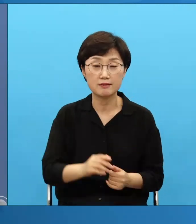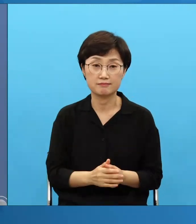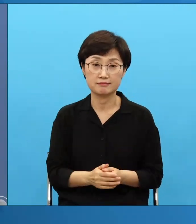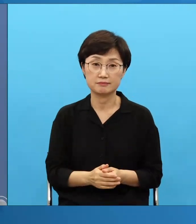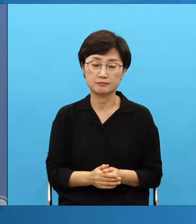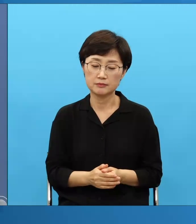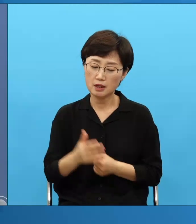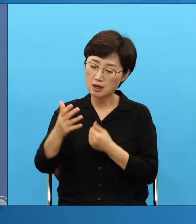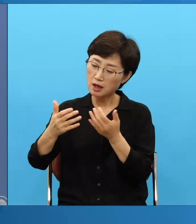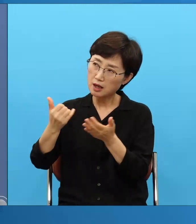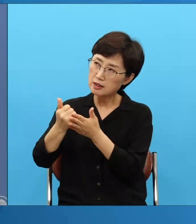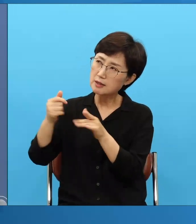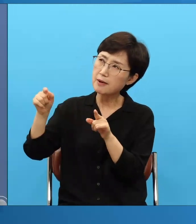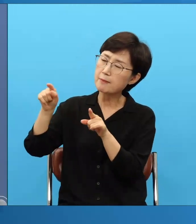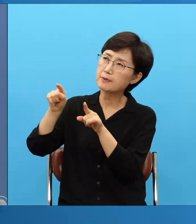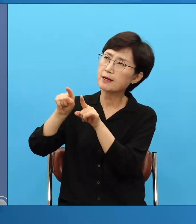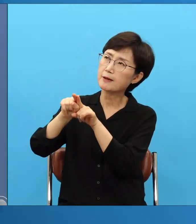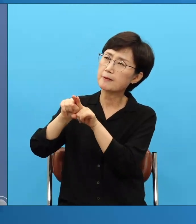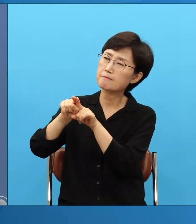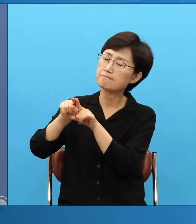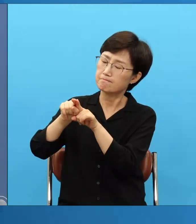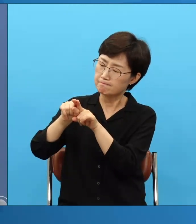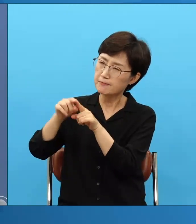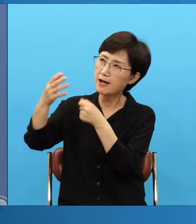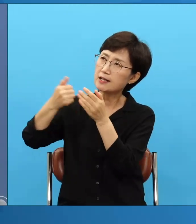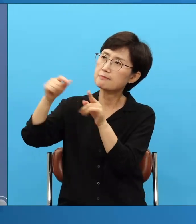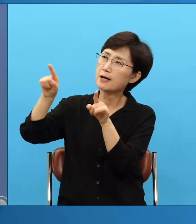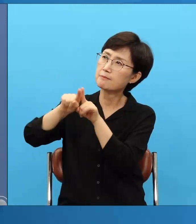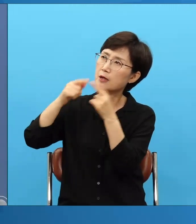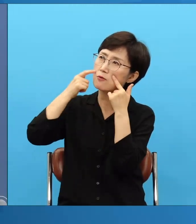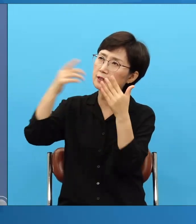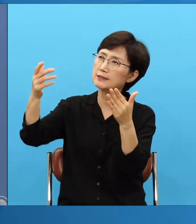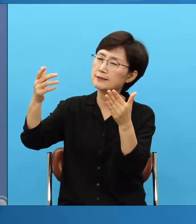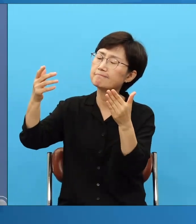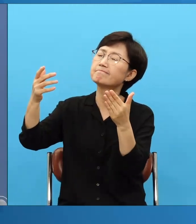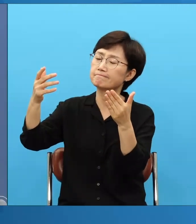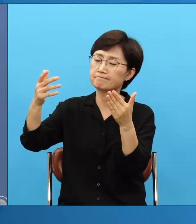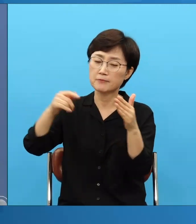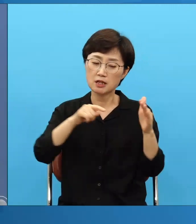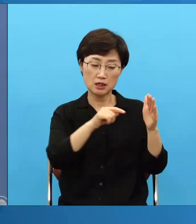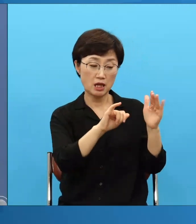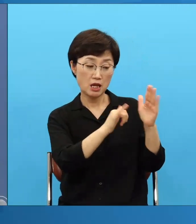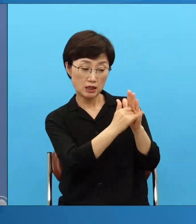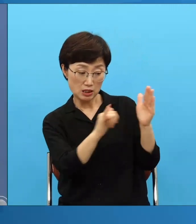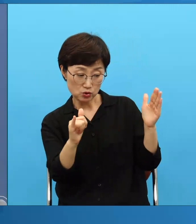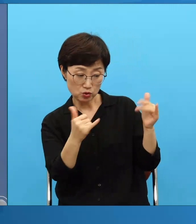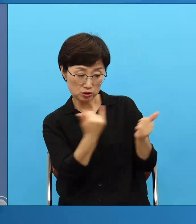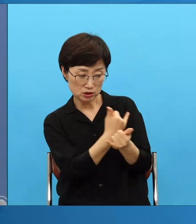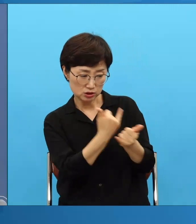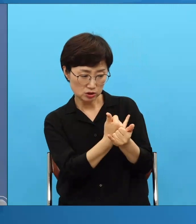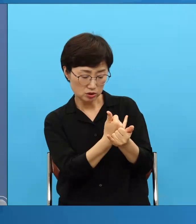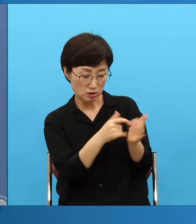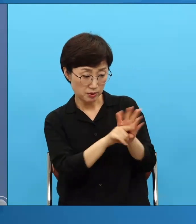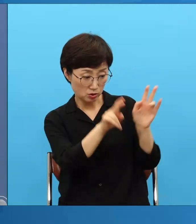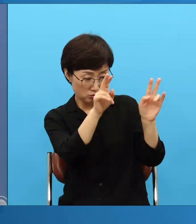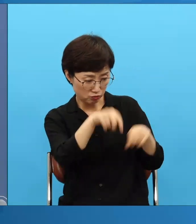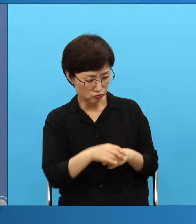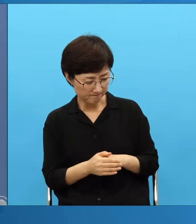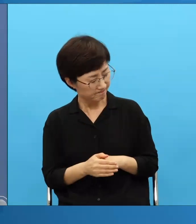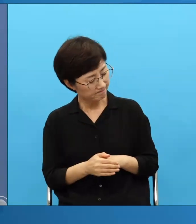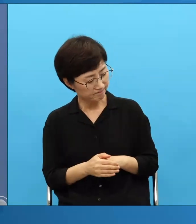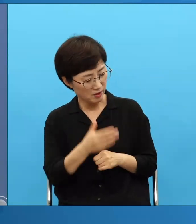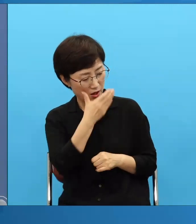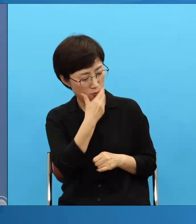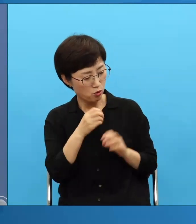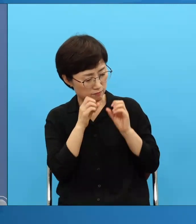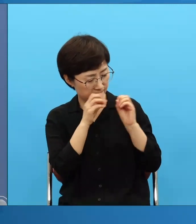하나님이 나와 함께 하셔서 나는 분명히 우리 가문을 바꿀 거다. How is it for you, knowing that God is truly with 내 me and